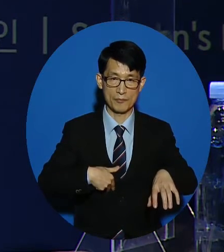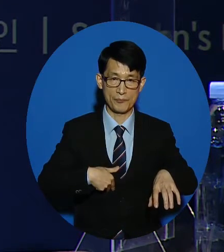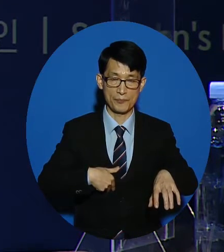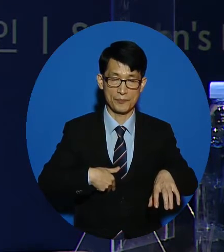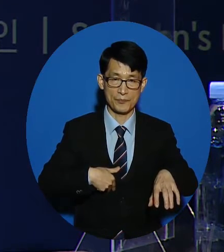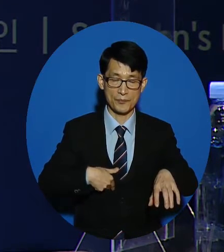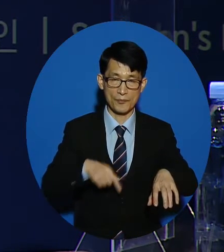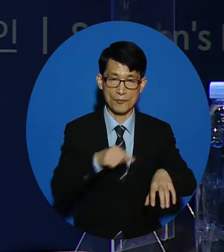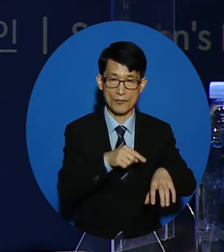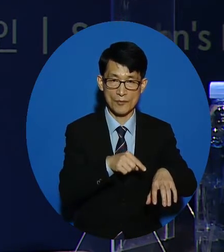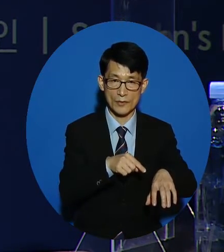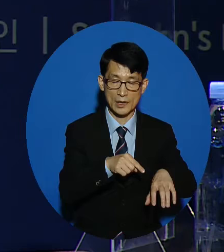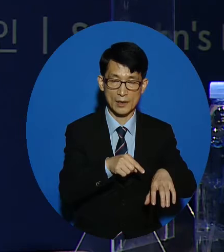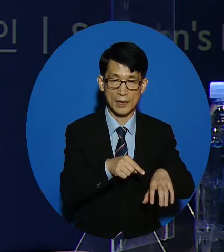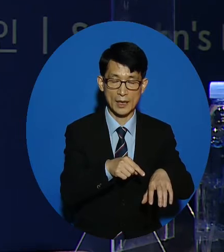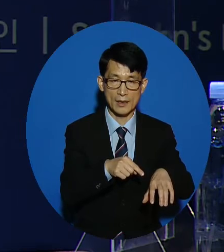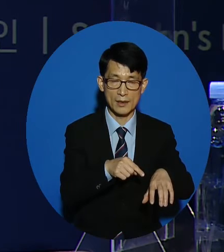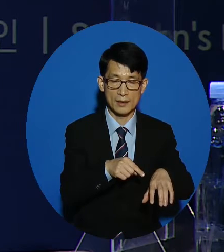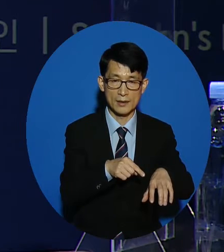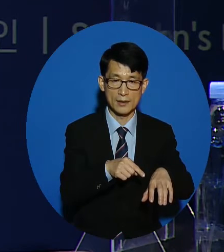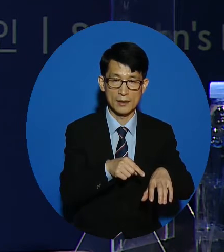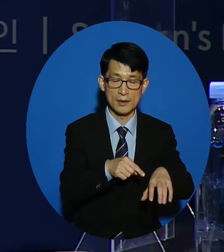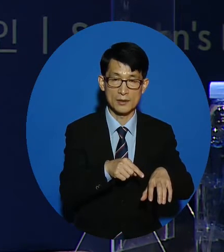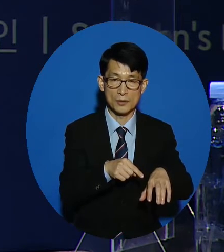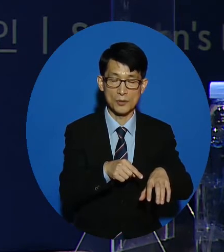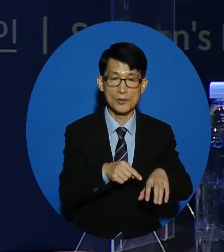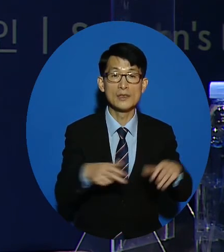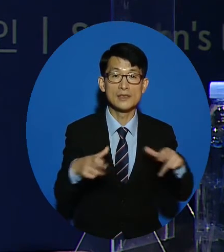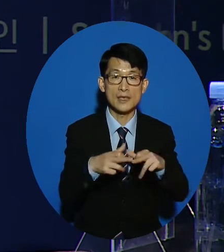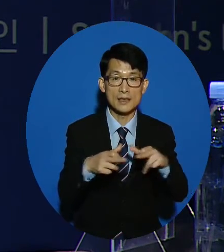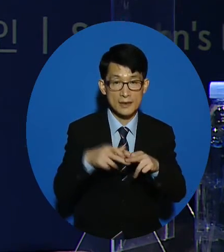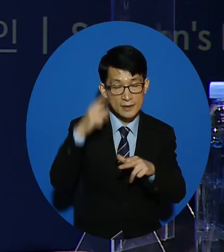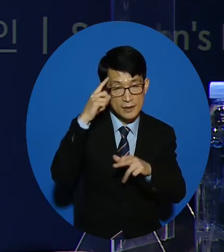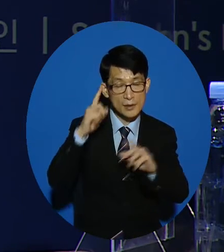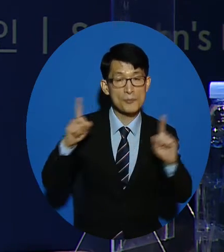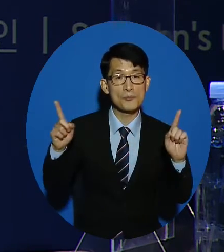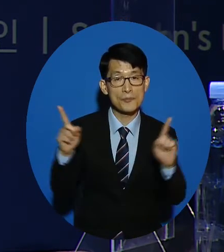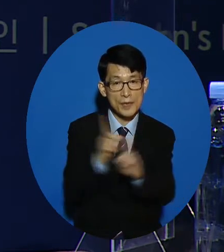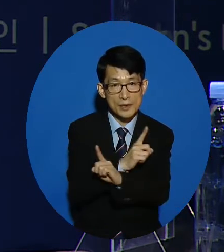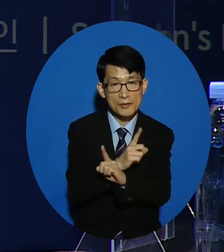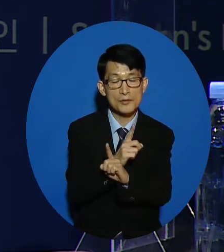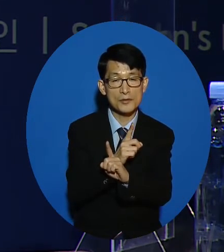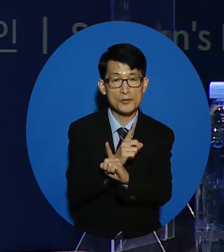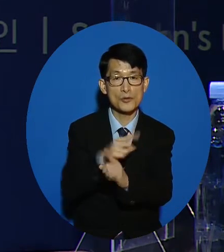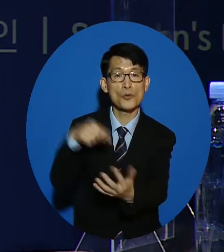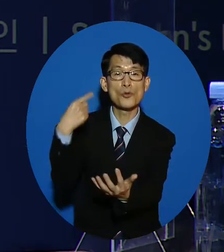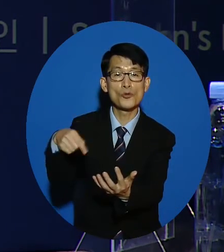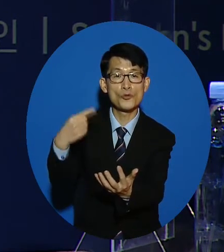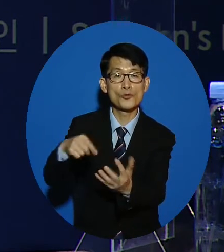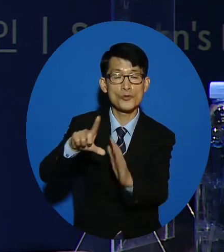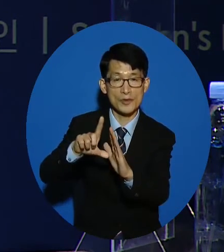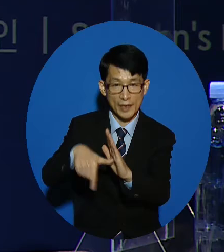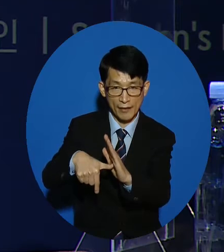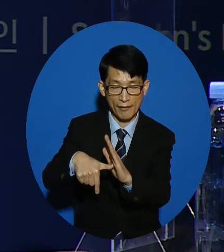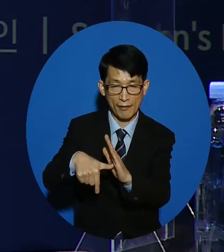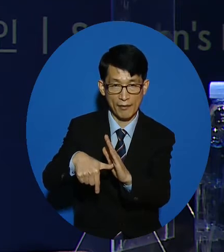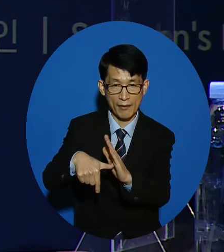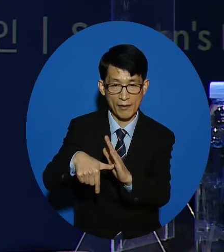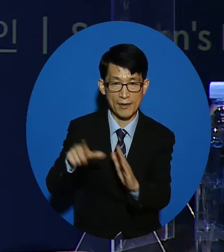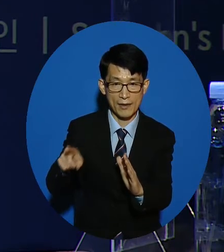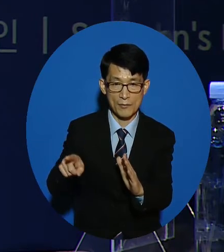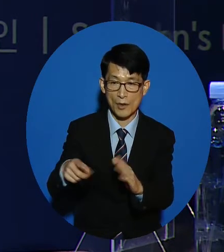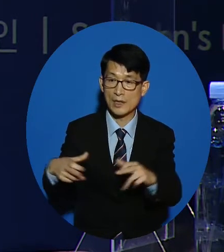이 직장 내 장애인 인식 개선에 분명히 장애 영역별로 강사를 초빙을